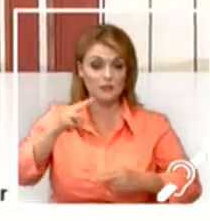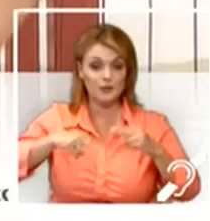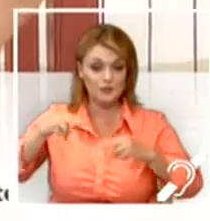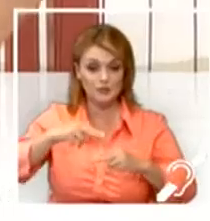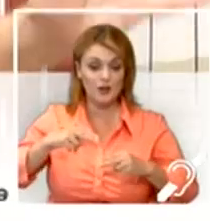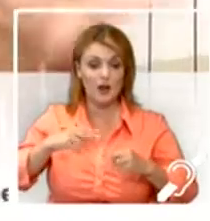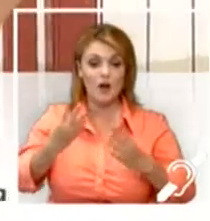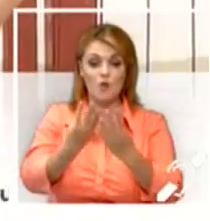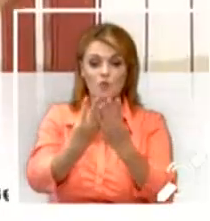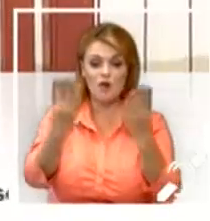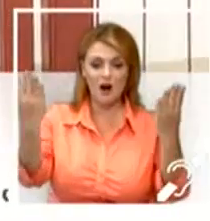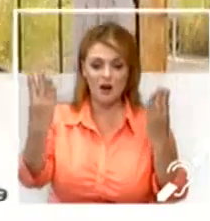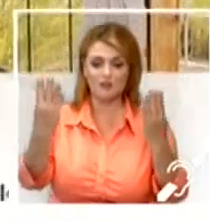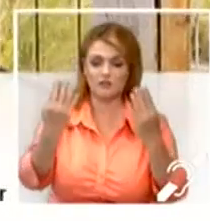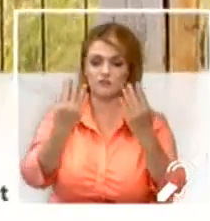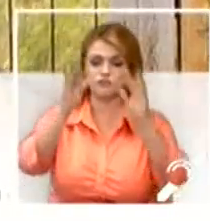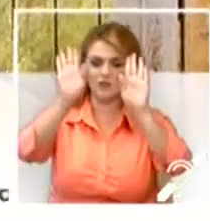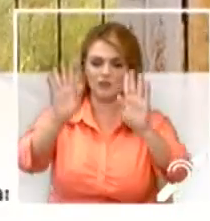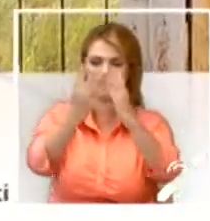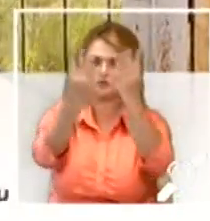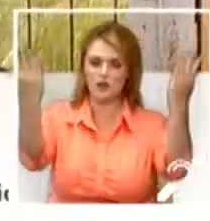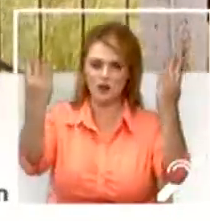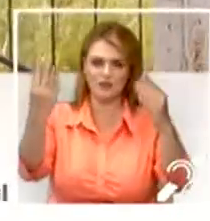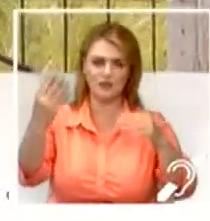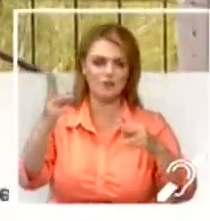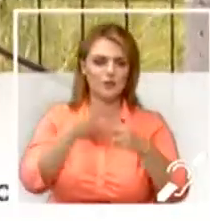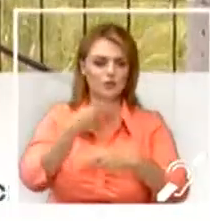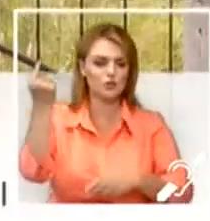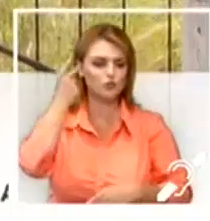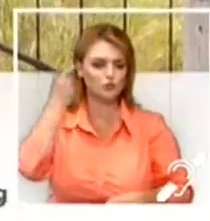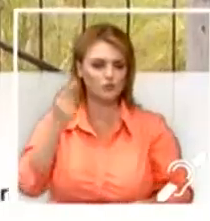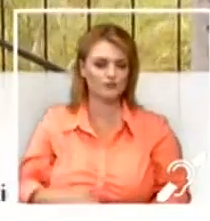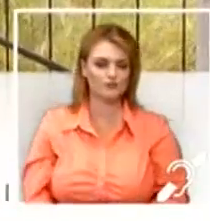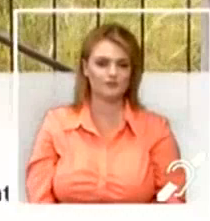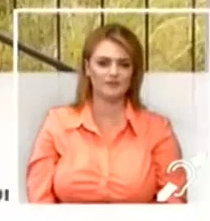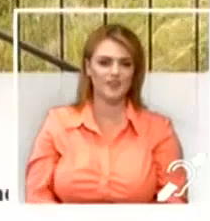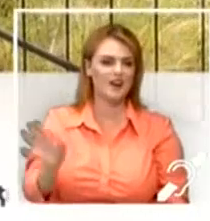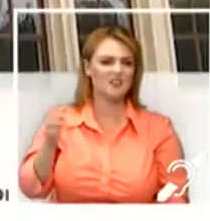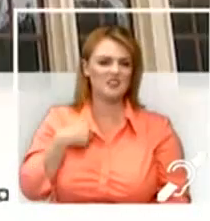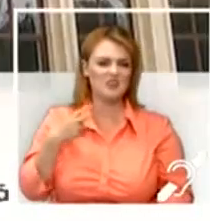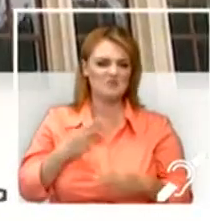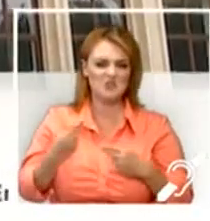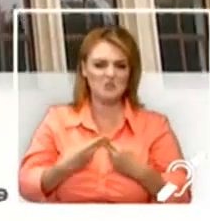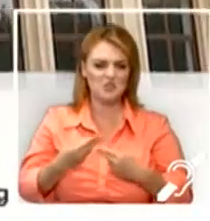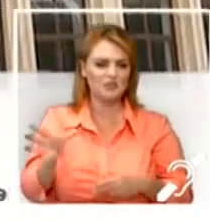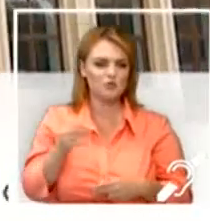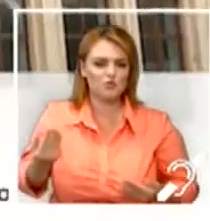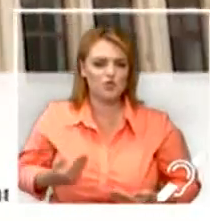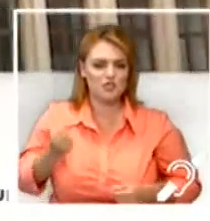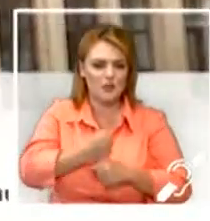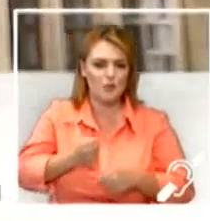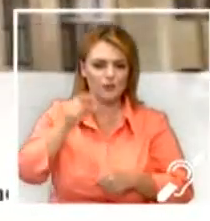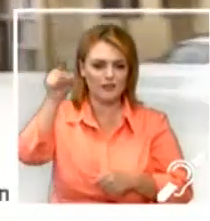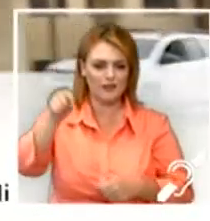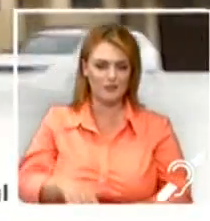un gard cu panouri fonoizolante. Sunt învățat. Dacă toată viața am lucrat pe aeroport, nu mă deranjez. Aeroportul